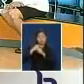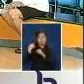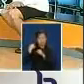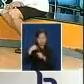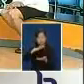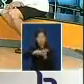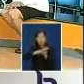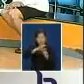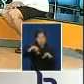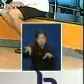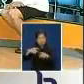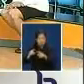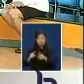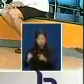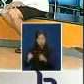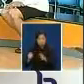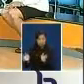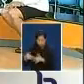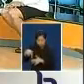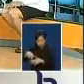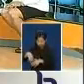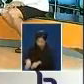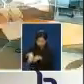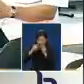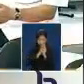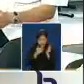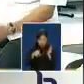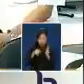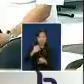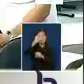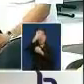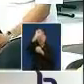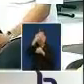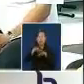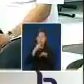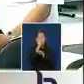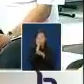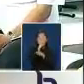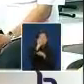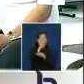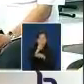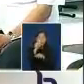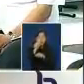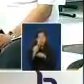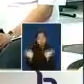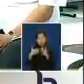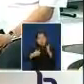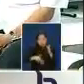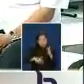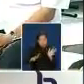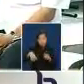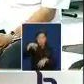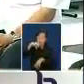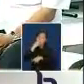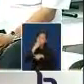อันนั้นก็เป็นเอกสารให้ความรู้ที่จะไปติดไว้เวลาเด็กอ่านในห้องน้ำก็ดีหรือโรงอาหารก็ดี มองก็เป็น เขาจะได้เป็นการ ง่าย